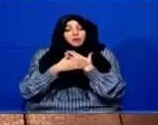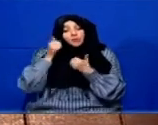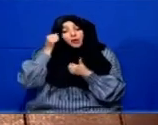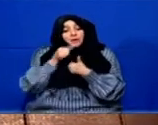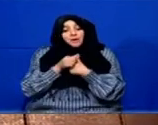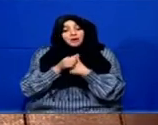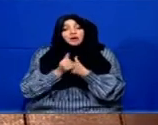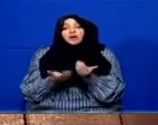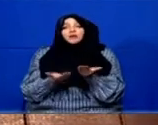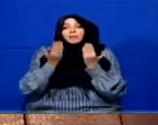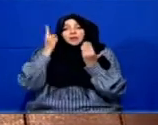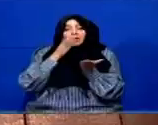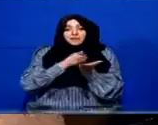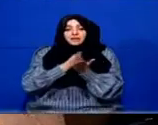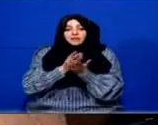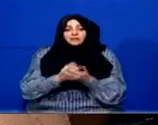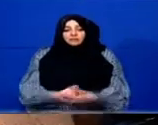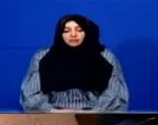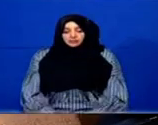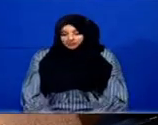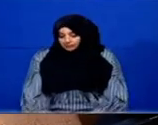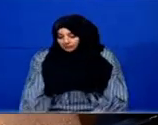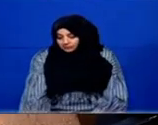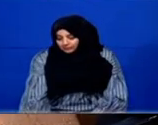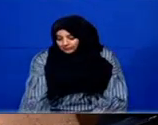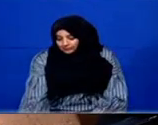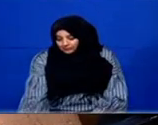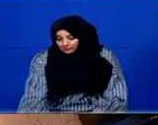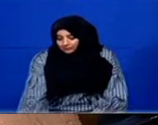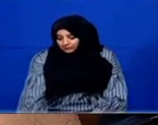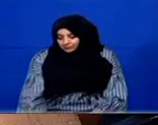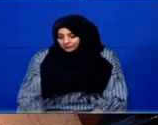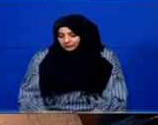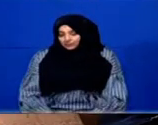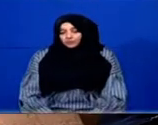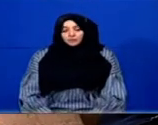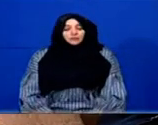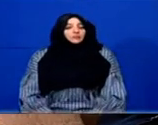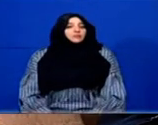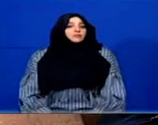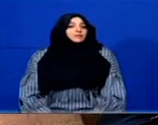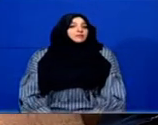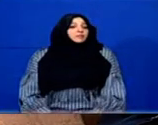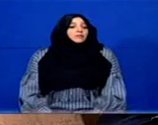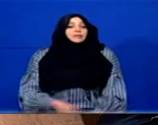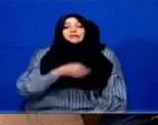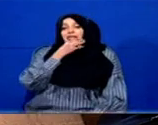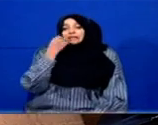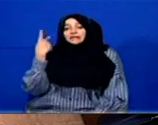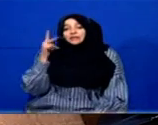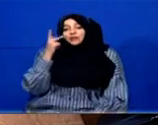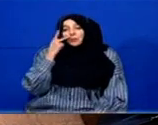ويهدينا جميعا طيب سؤال موالي يدخل عندي الوالد